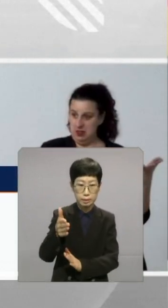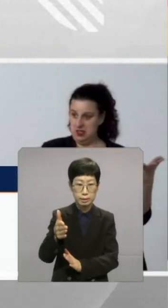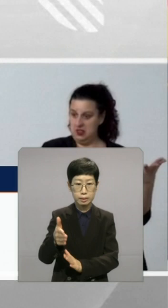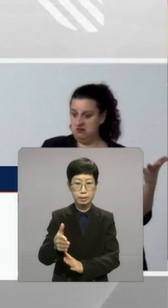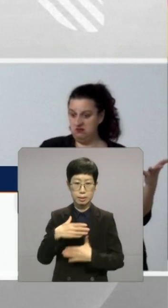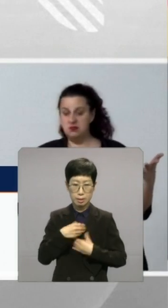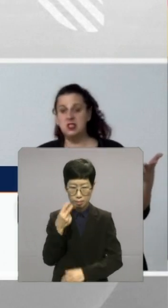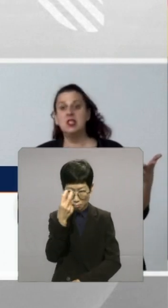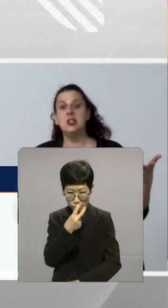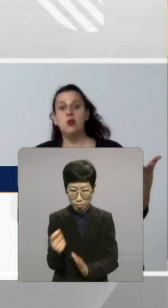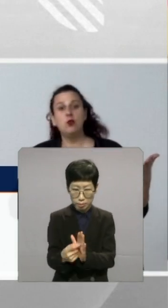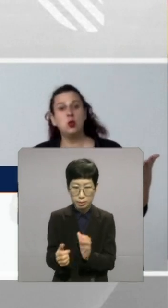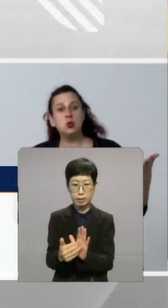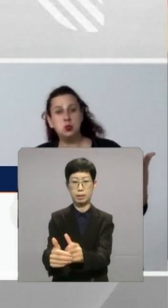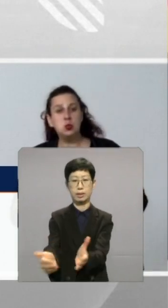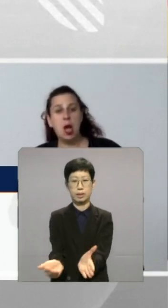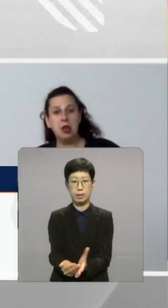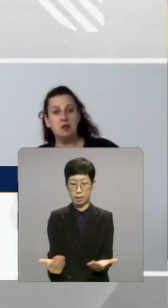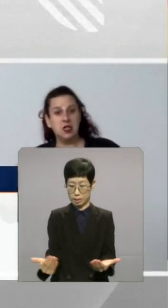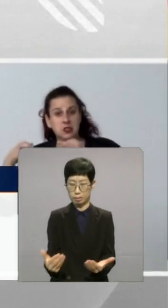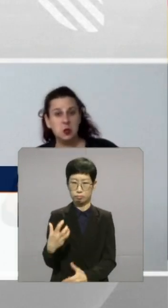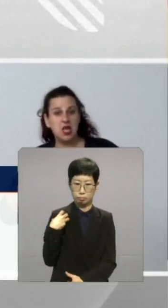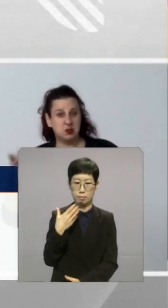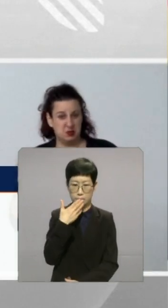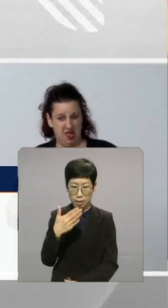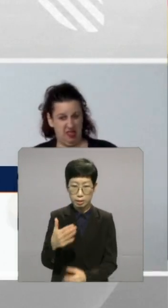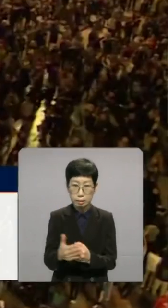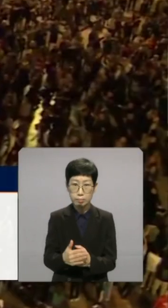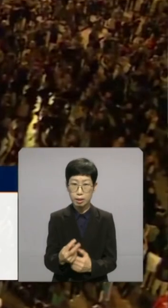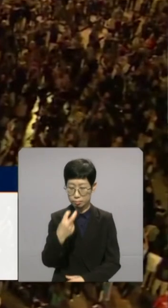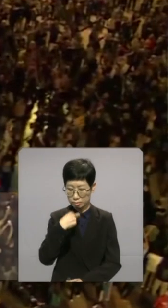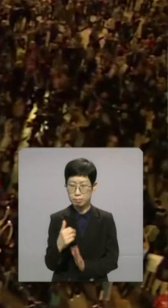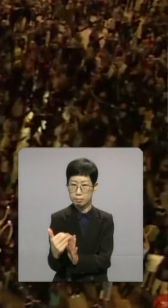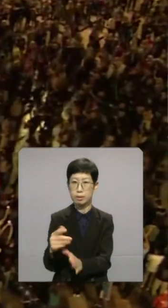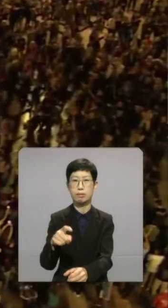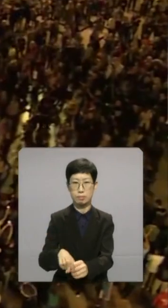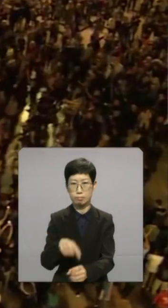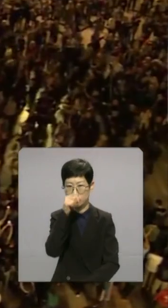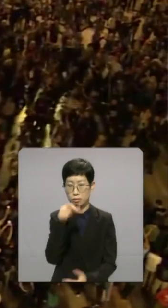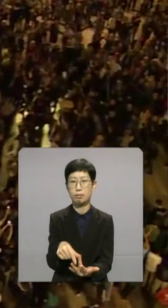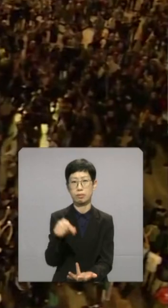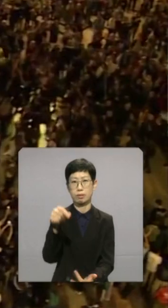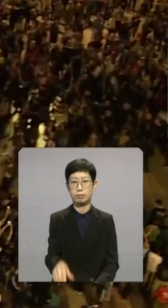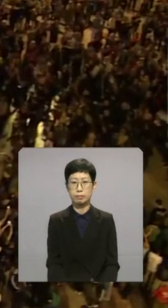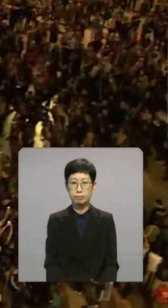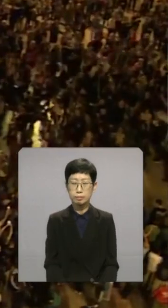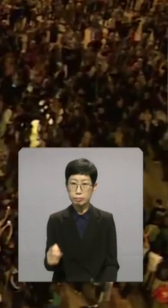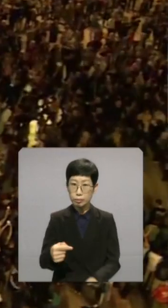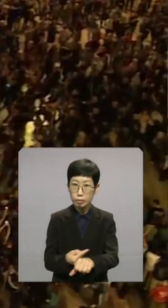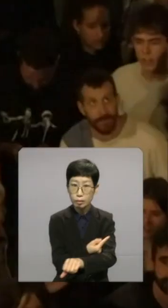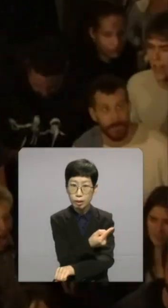podían desarrollar en el marco de las funciones de la Agencia Valenciana de Seguridad y Respuesta a las Emergencias. 발렌시아 외에도 수도 마드리드